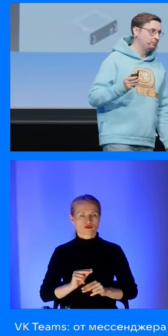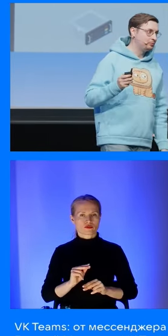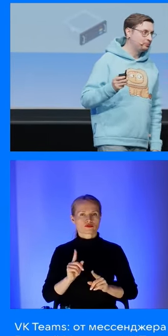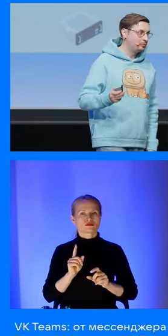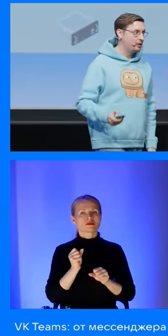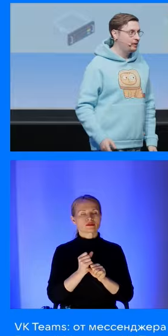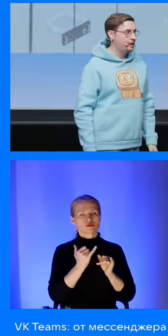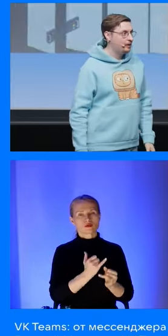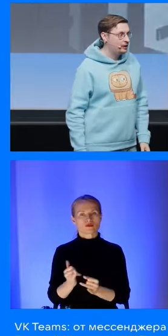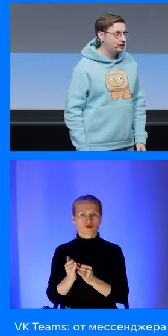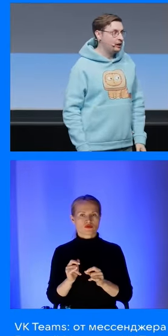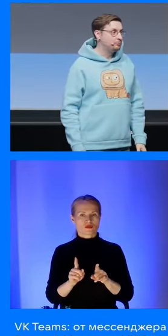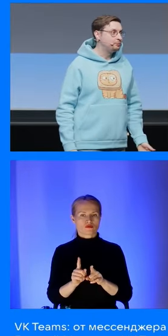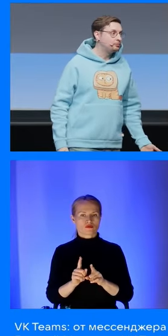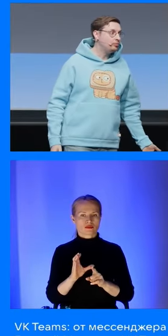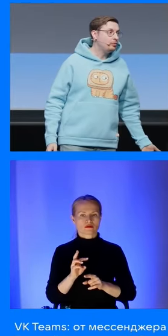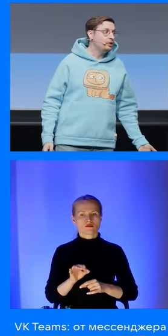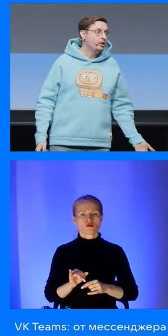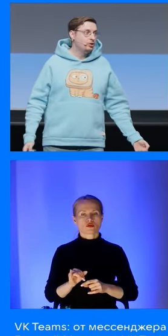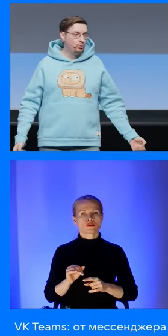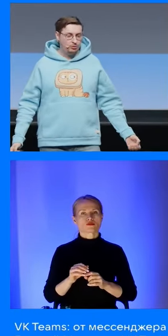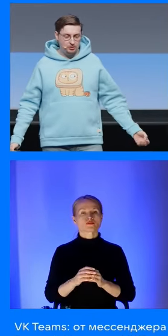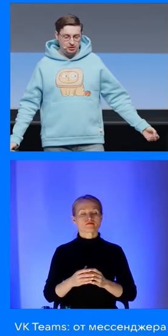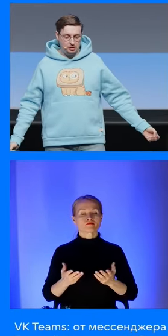систему. Итак,